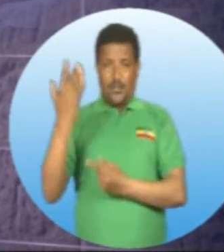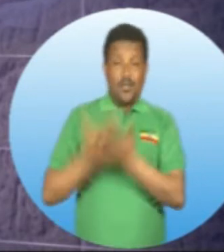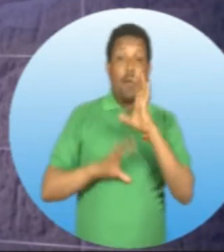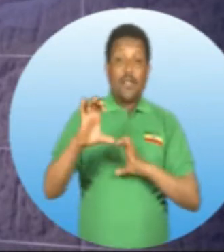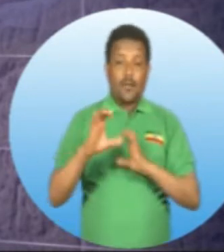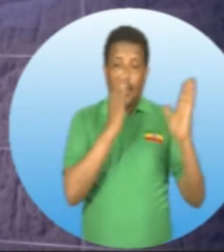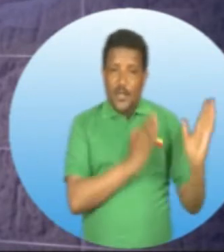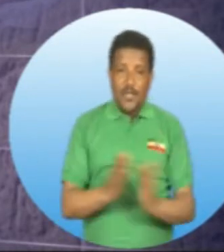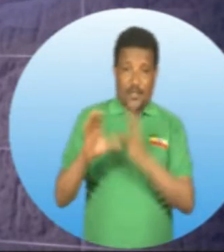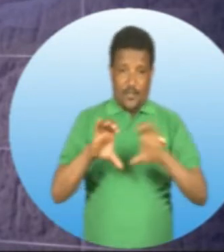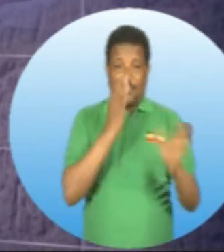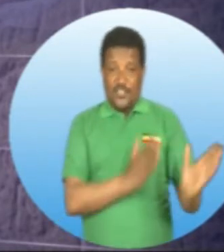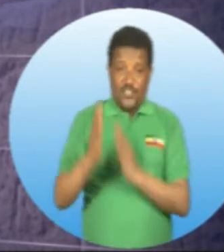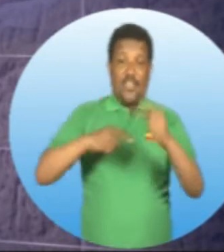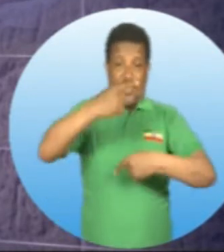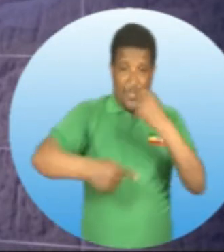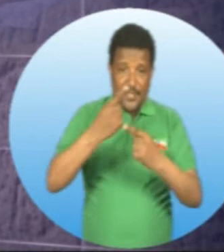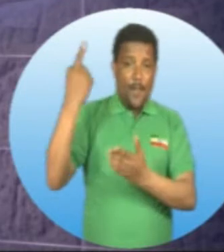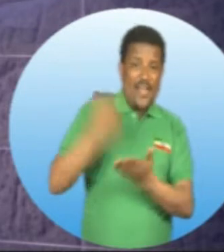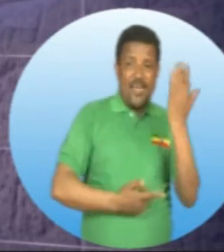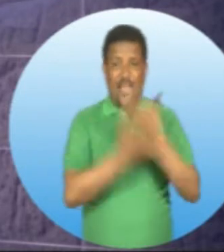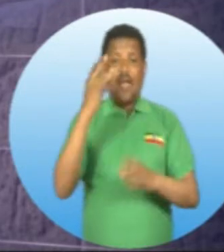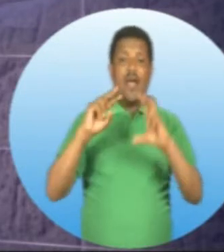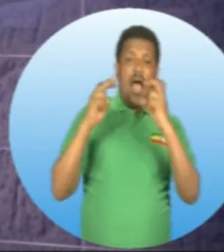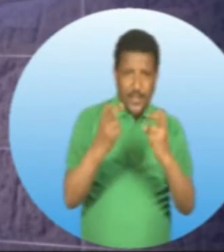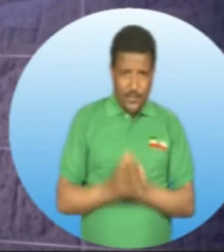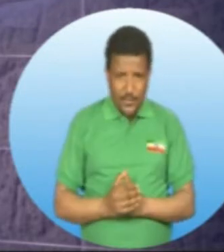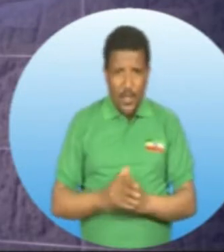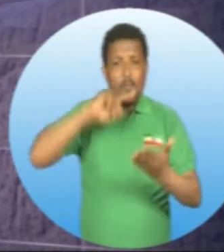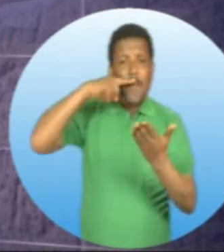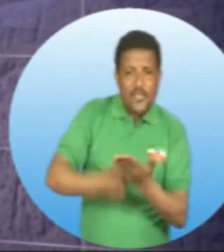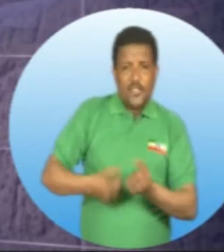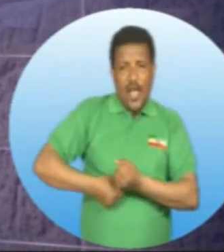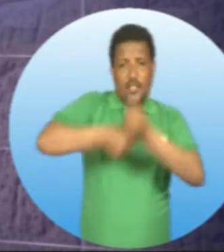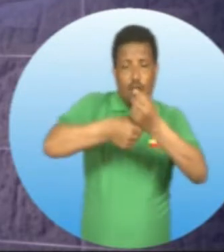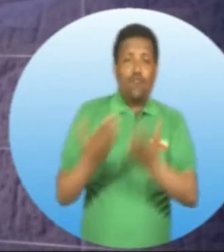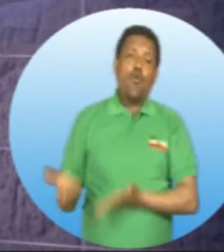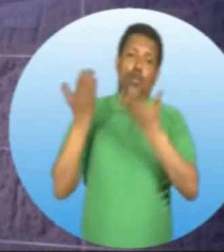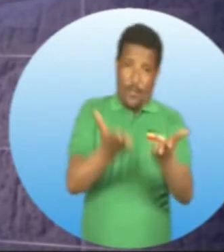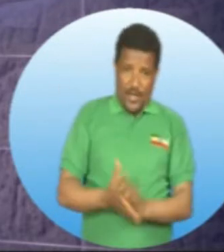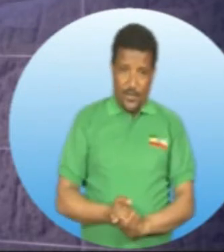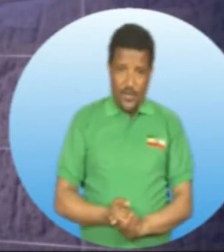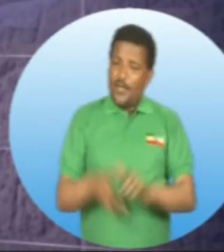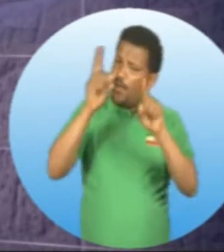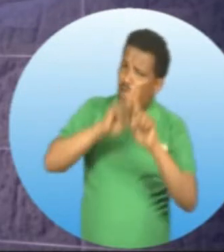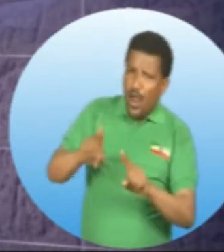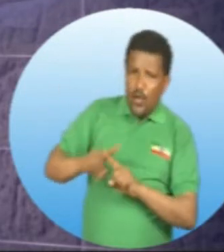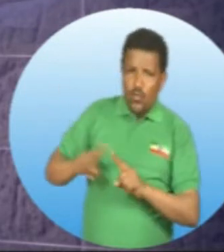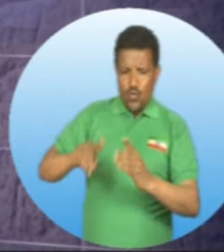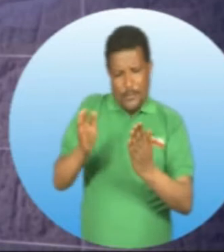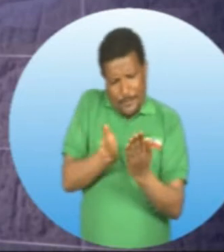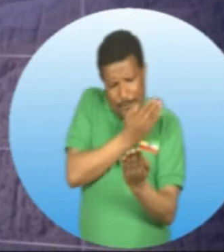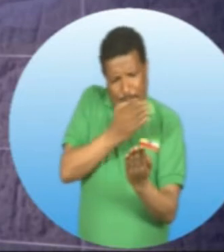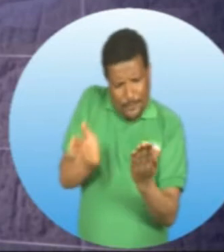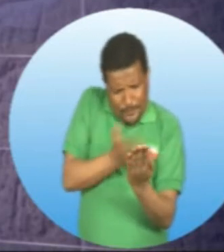ክርክር ለማድረግ በሚደረግ የዝግጅት ሂደት የመከራከሪያ ርዕሱን በማስረጃዎች አስደግፎ ለማቅረብ